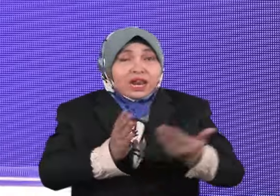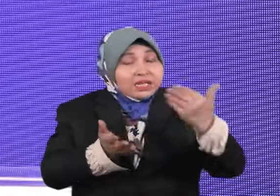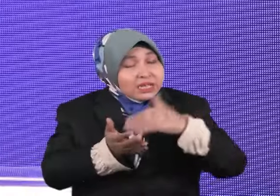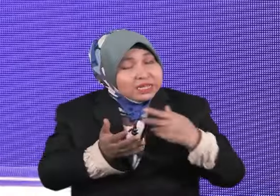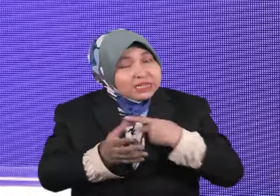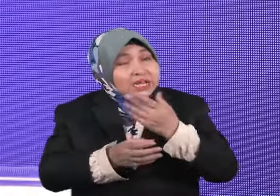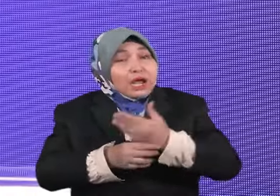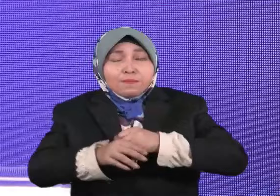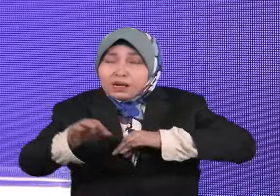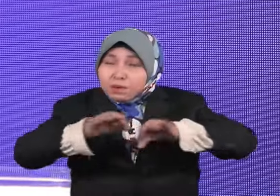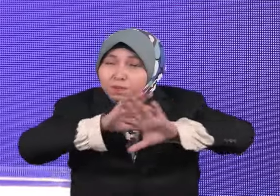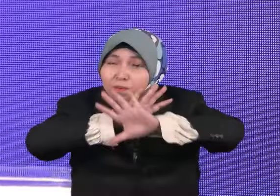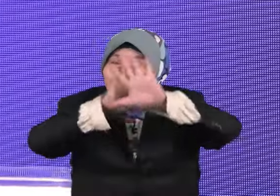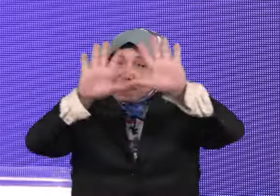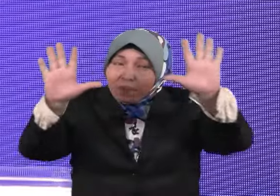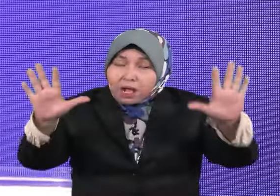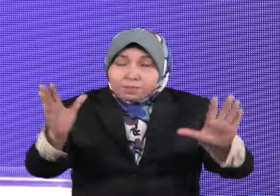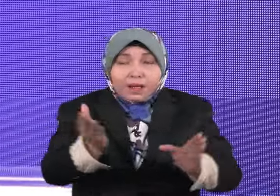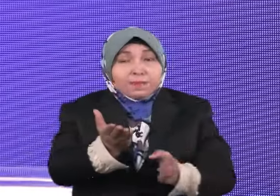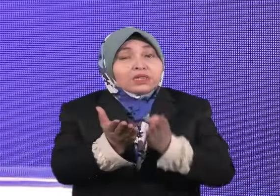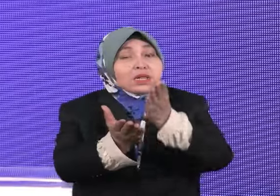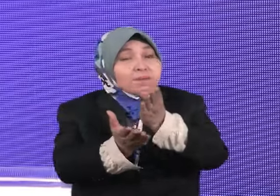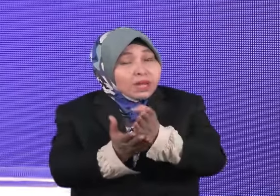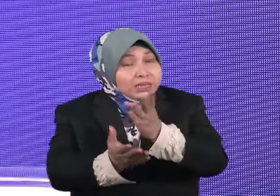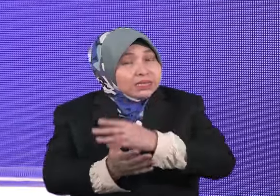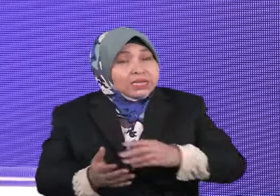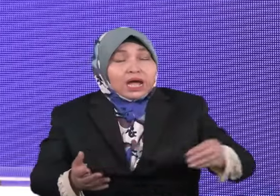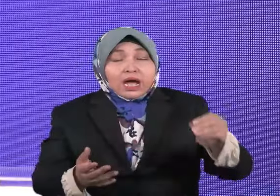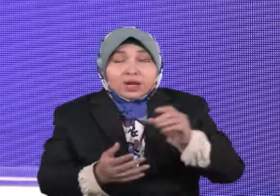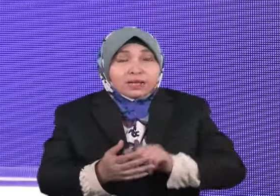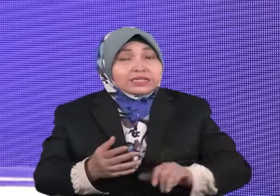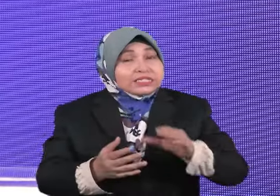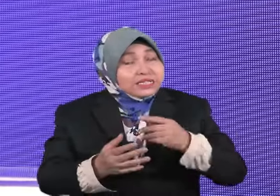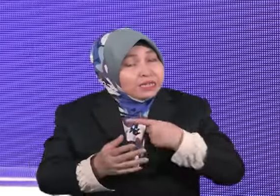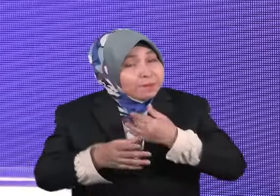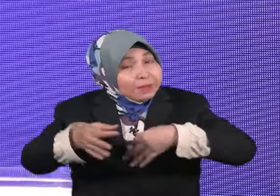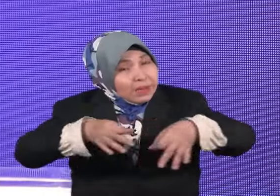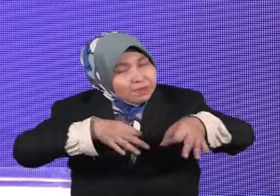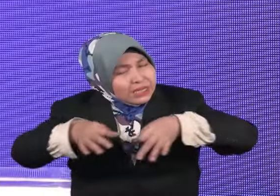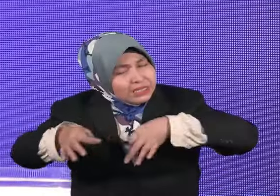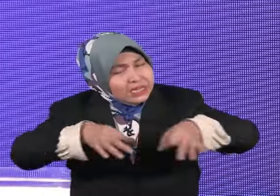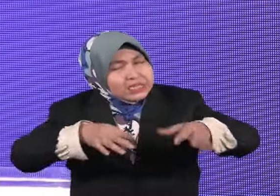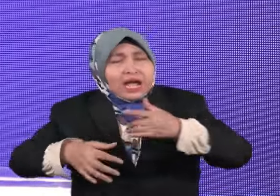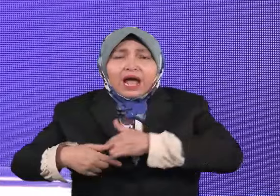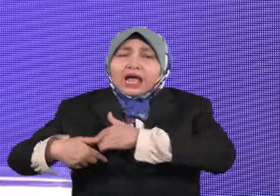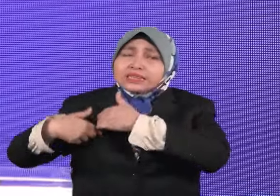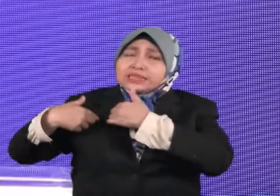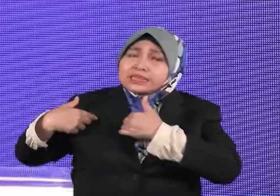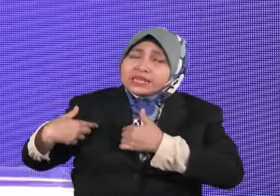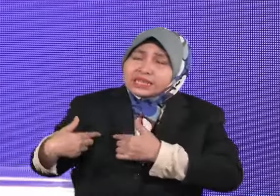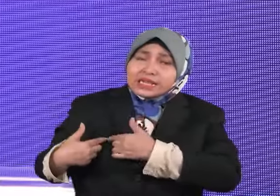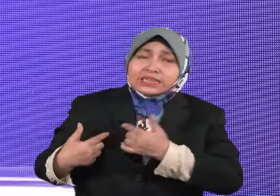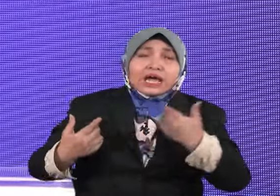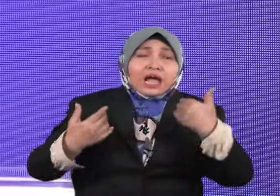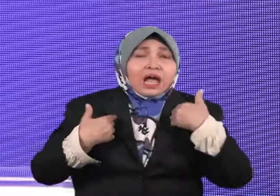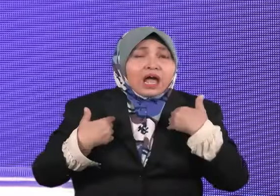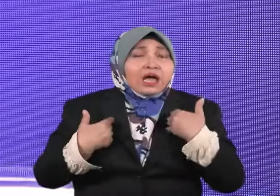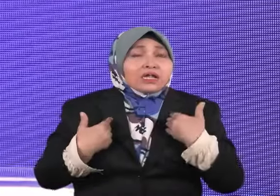dapat pencerahan huda. Yang keduanya, wabayyinatin minal huda, kita punya hati itu mempunyai